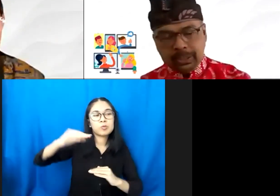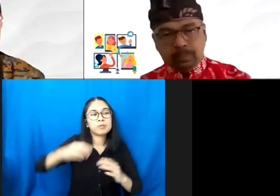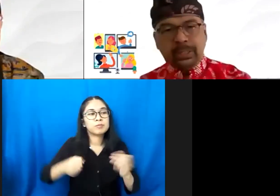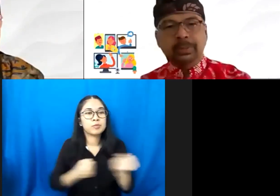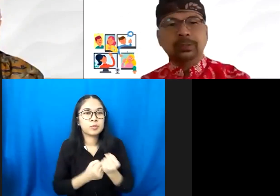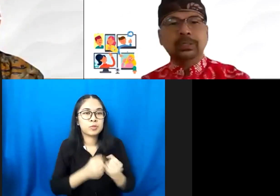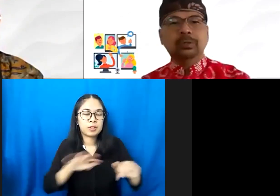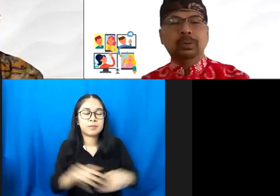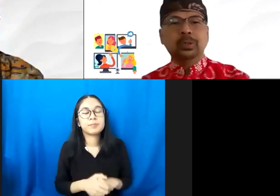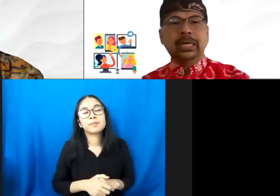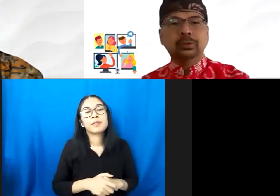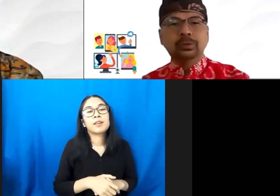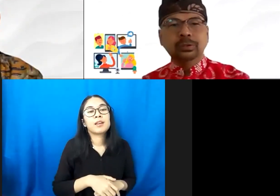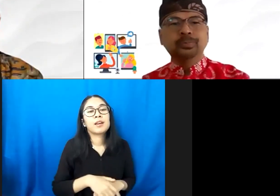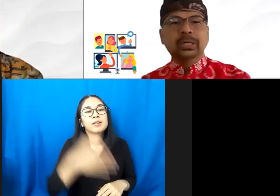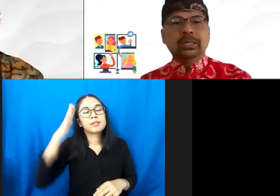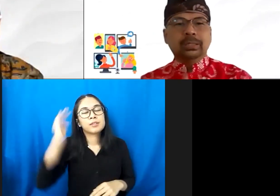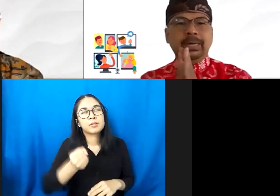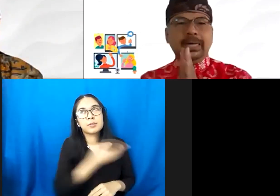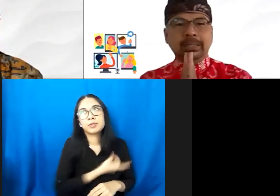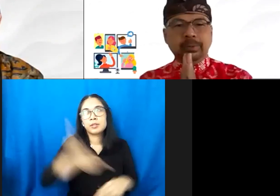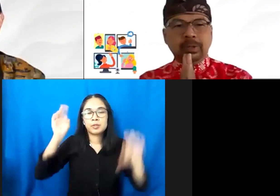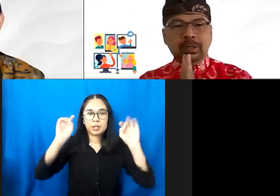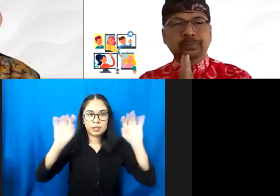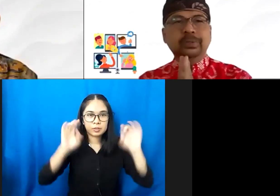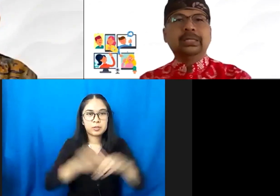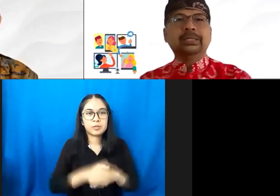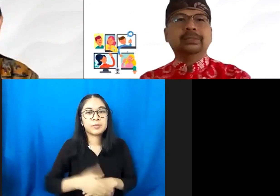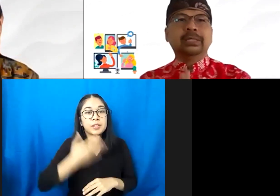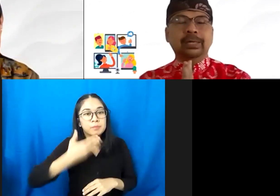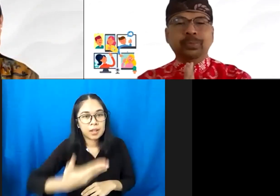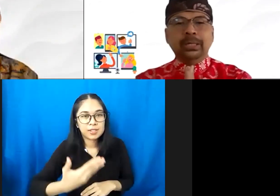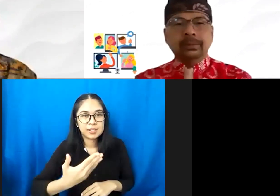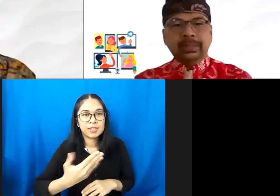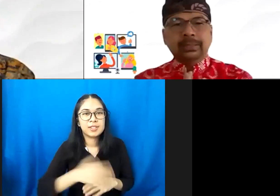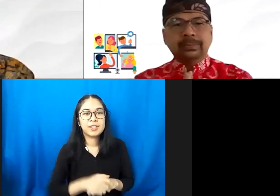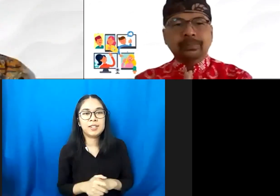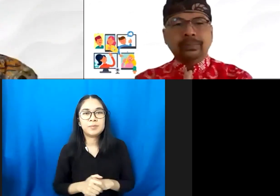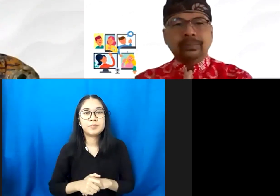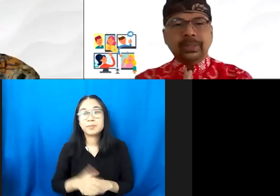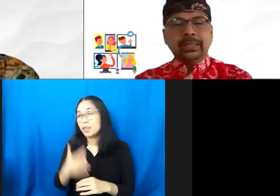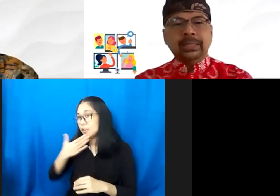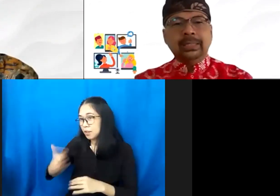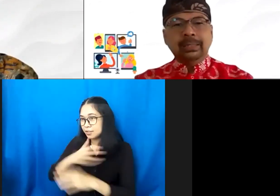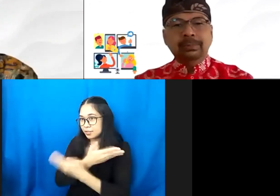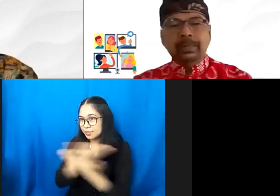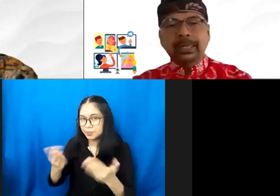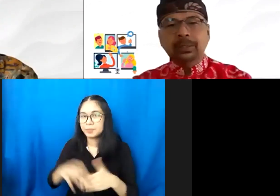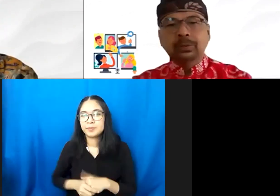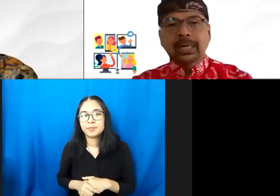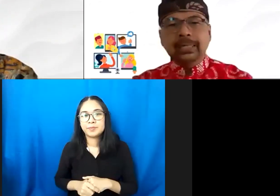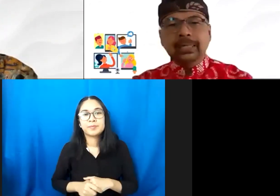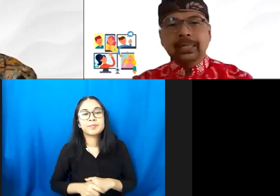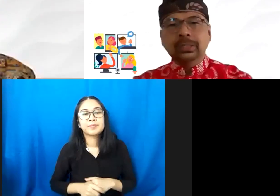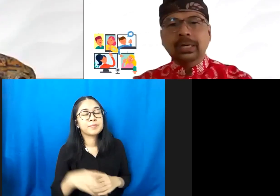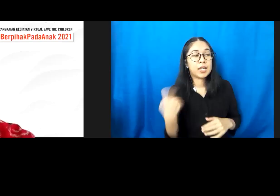Wassalamualaikum Warahmatullahi Wabarakatuh Assalamualaikum terima kasih terima kasih Pak Prima dan teman-teman semua bersama